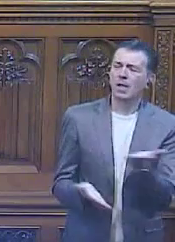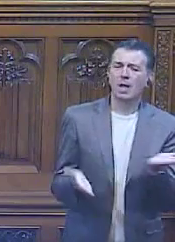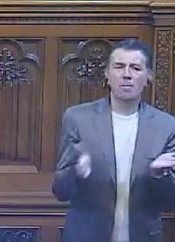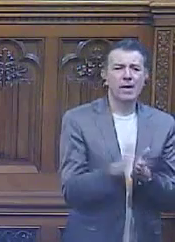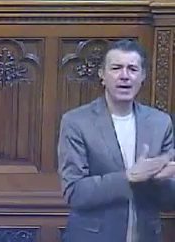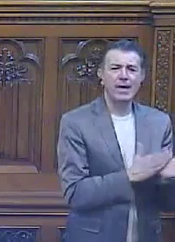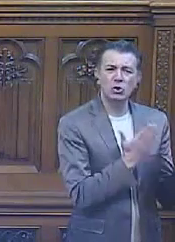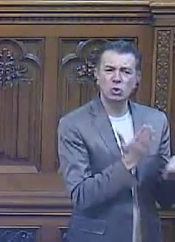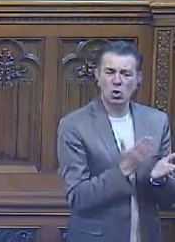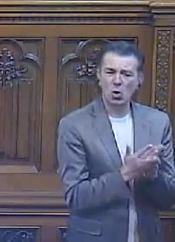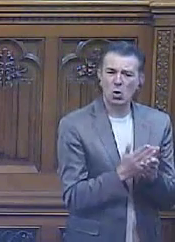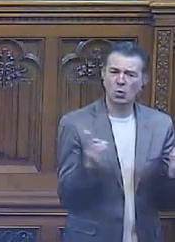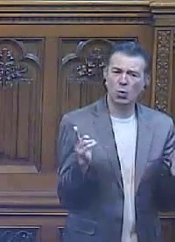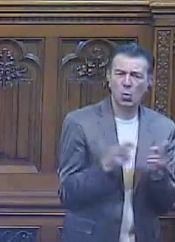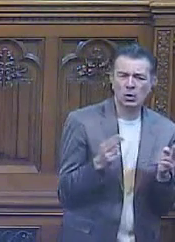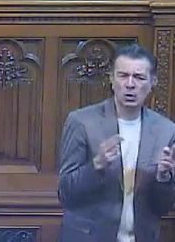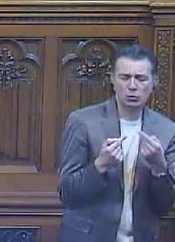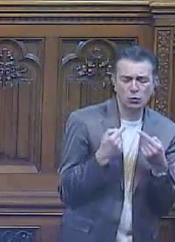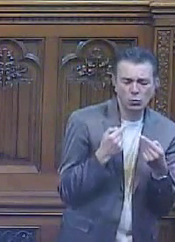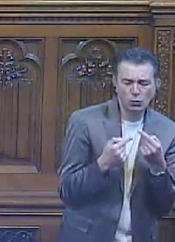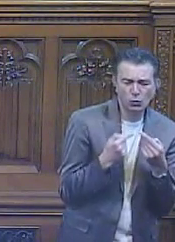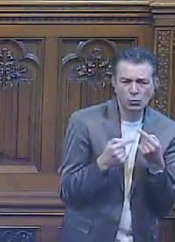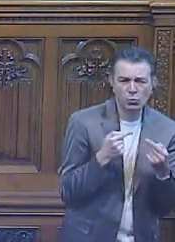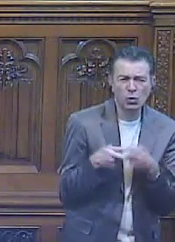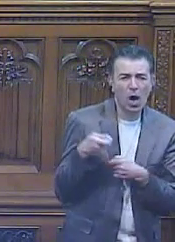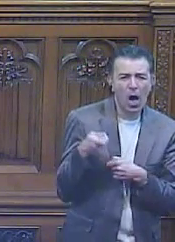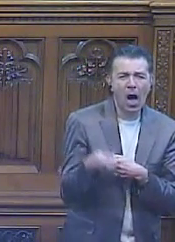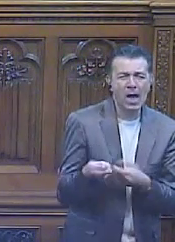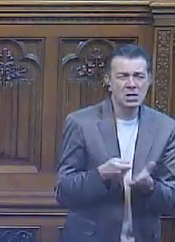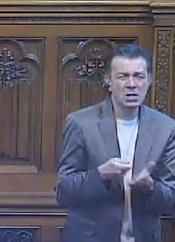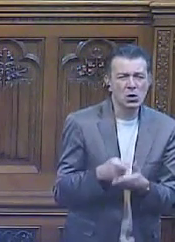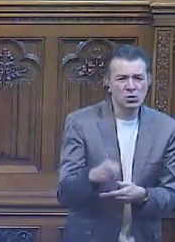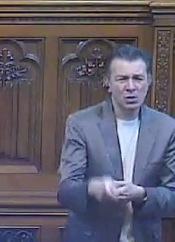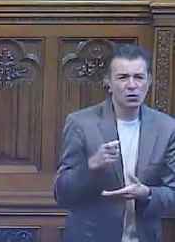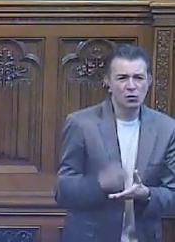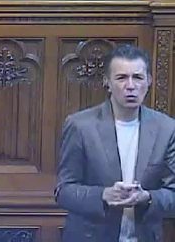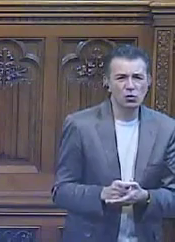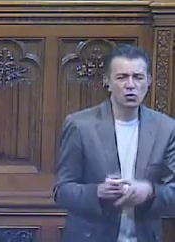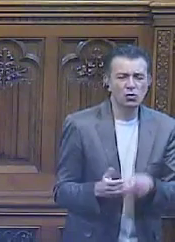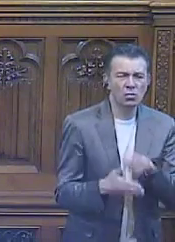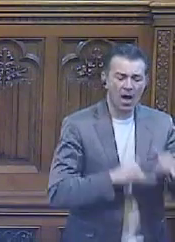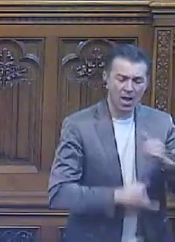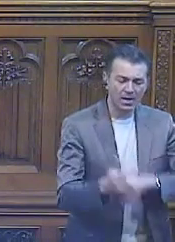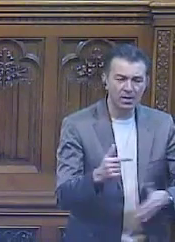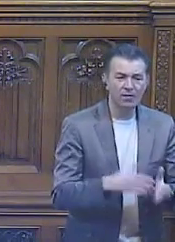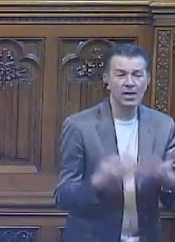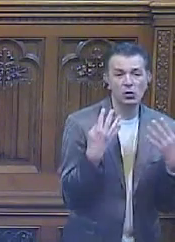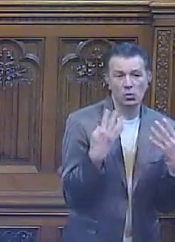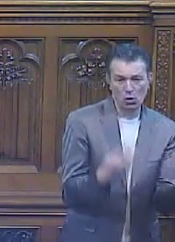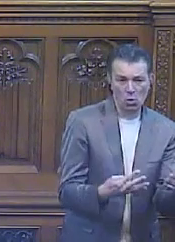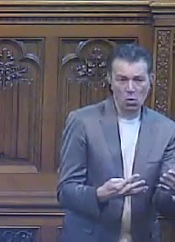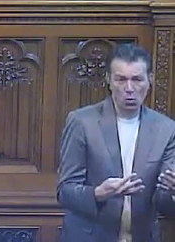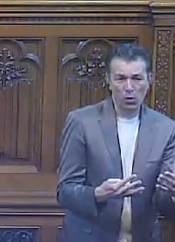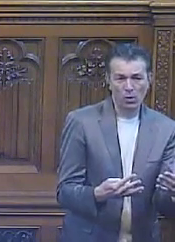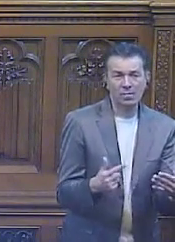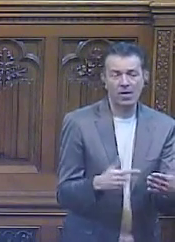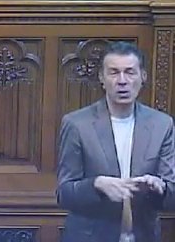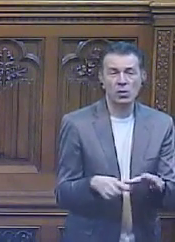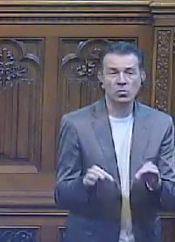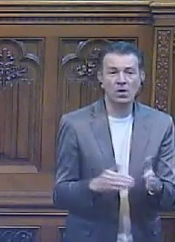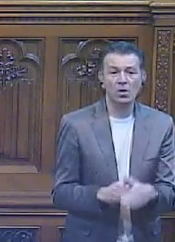habe ich auch kurz über den Heizkostenzuschuss gesprochen. Wurden im Wahljahr 2009, 2010